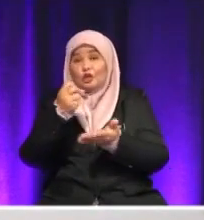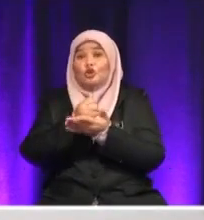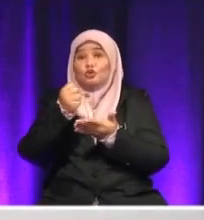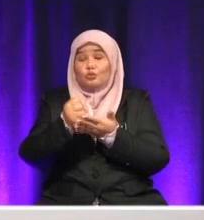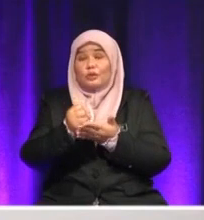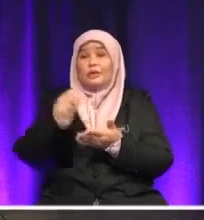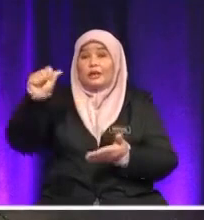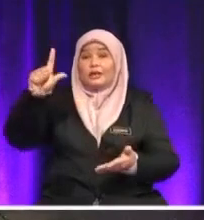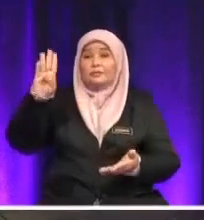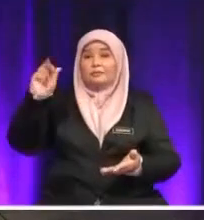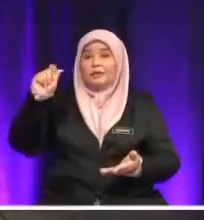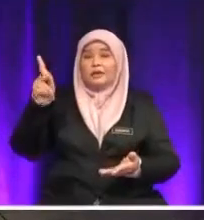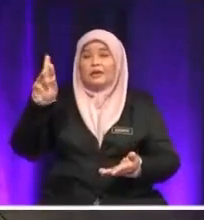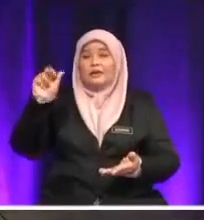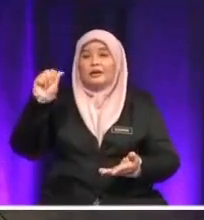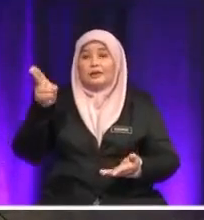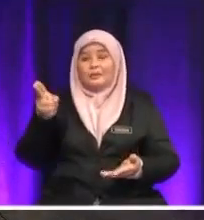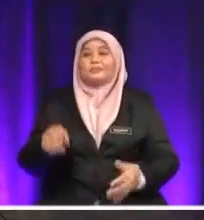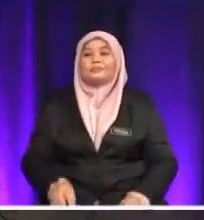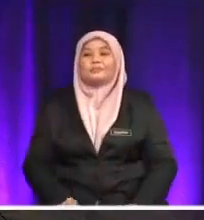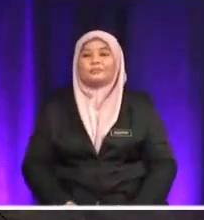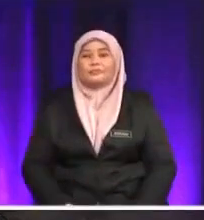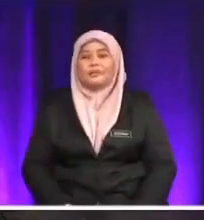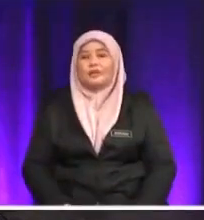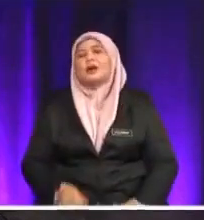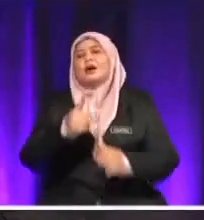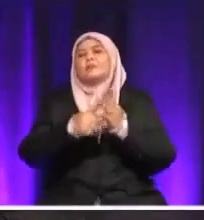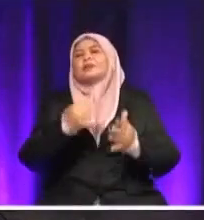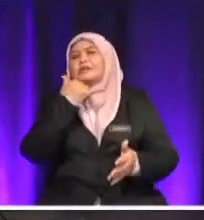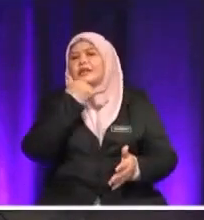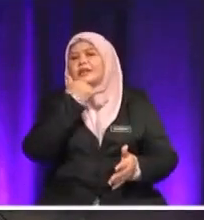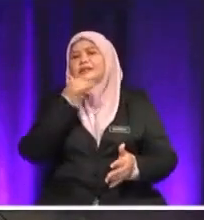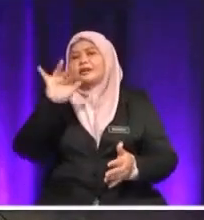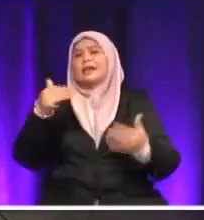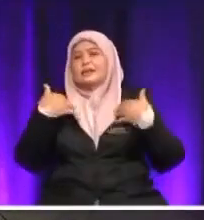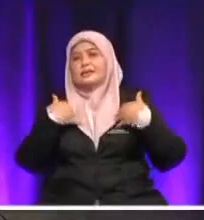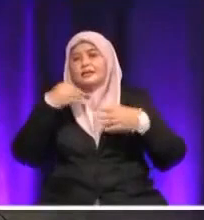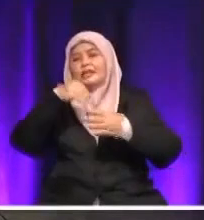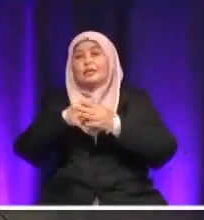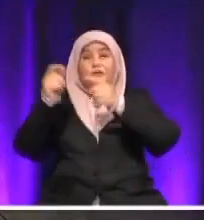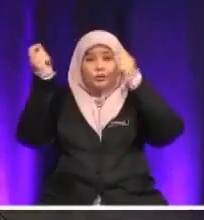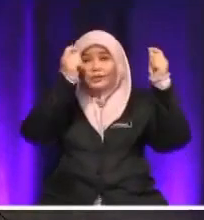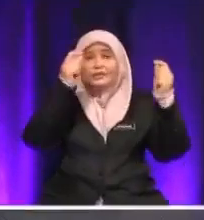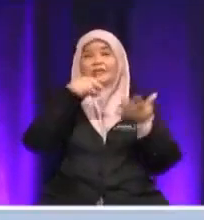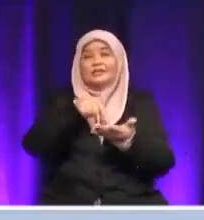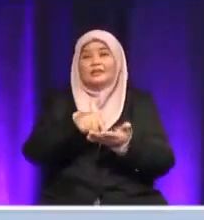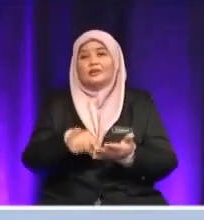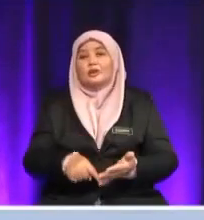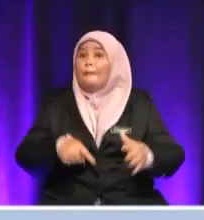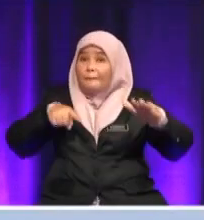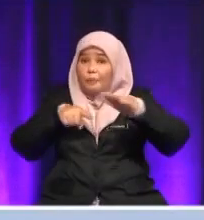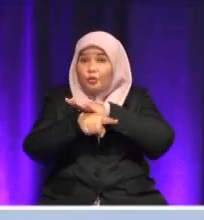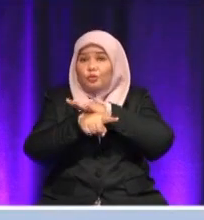ayat 178. Yeah. Okey, apa kesalahan yang ada dalam situasi ini?